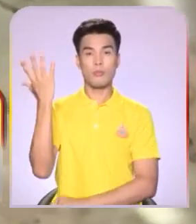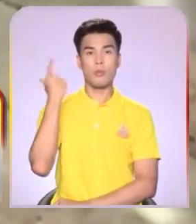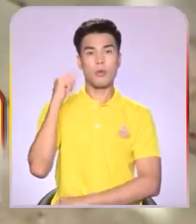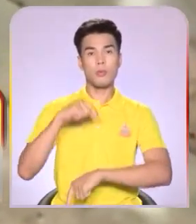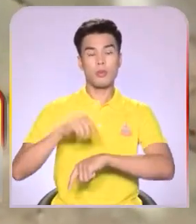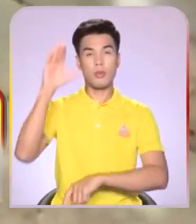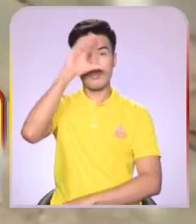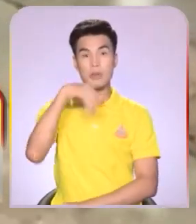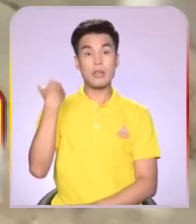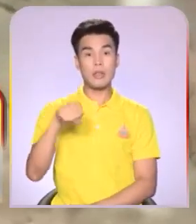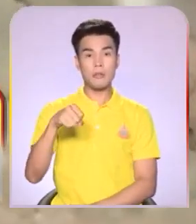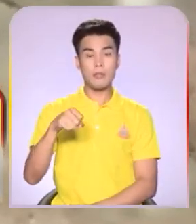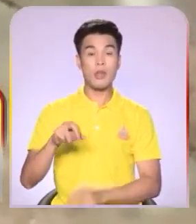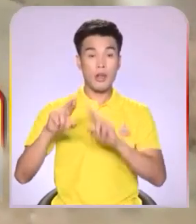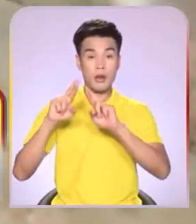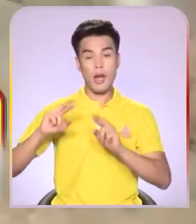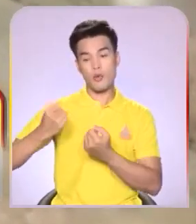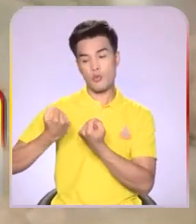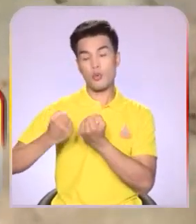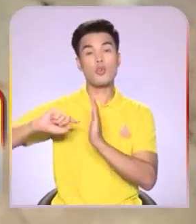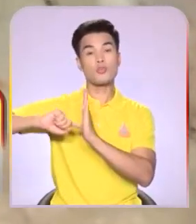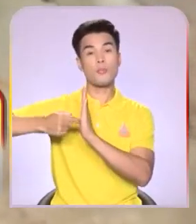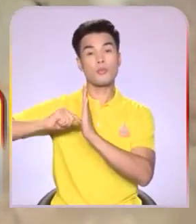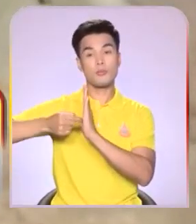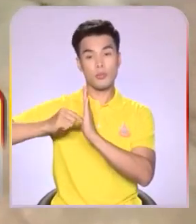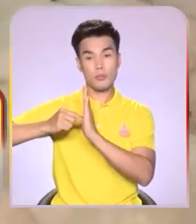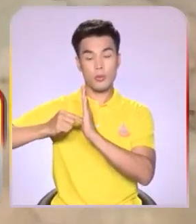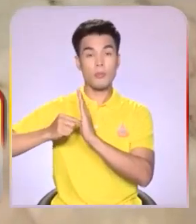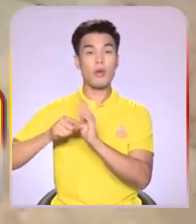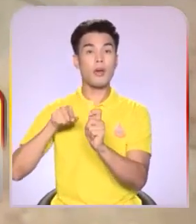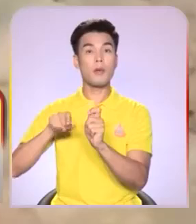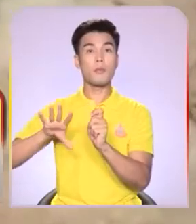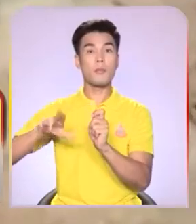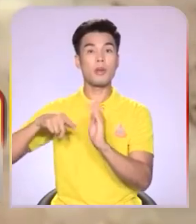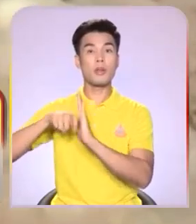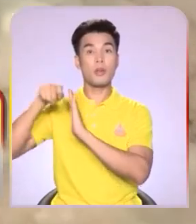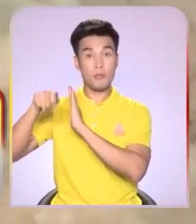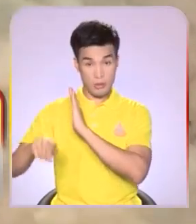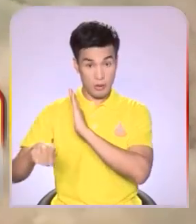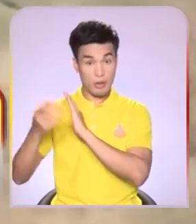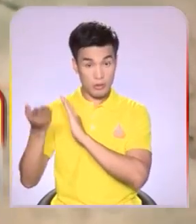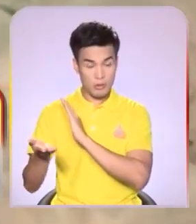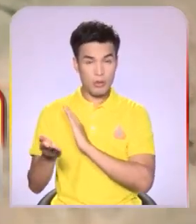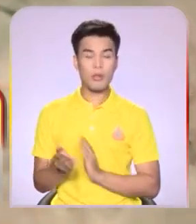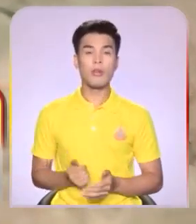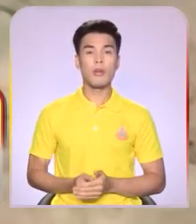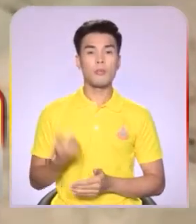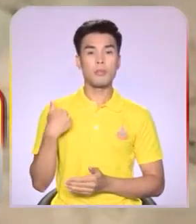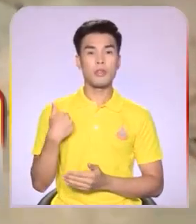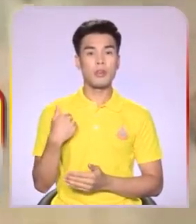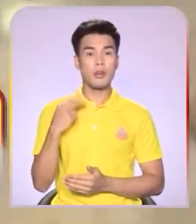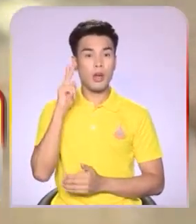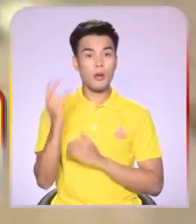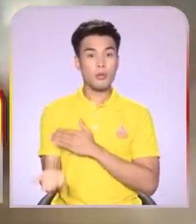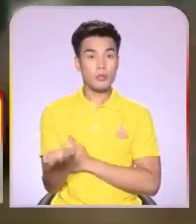สัก 22:30นนะคะหน้าร้านซ่อมรถที่อยู่ในตำบลหนองบัวศาลาอำเภอเมืองจังหวัดนครราชสีมาผู้สื่อข่าวเช้าวันนี้ก็